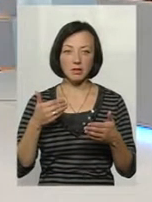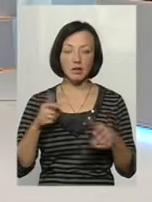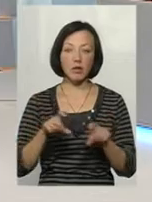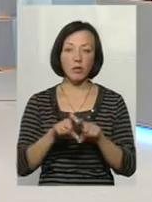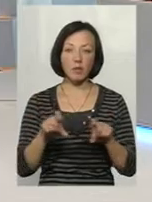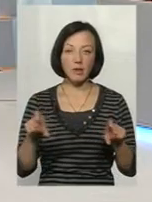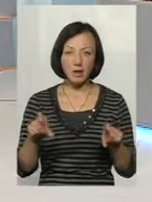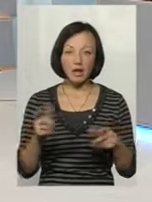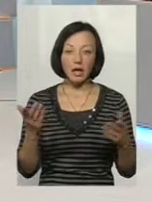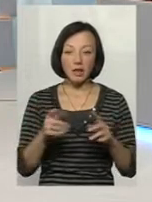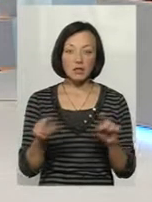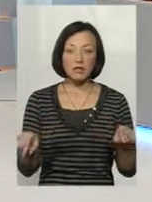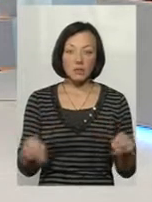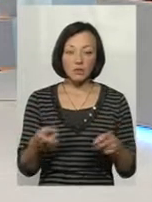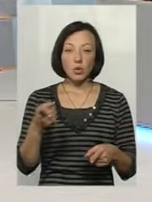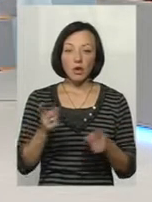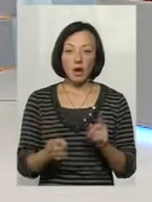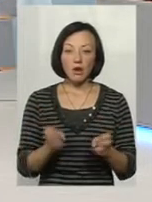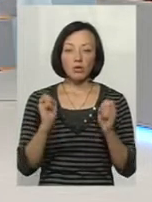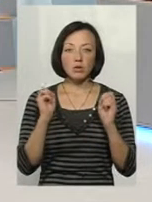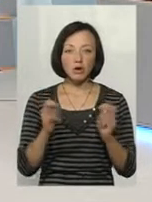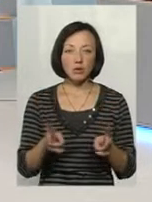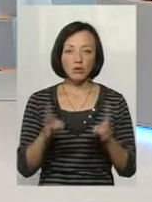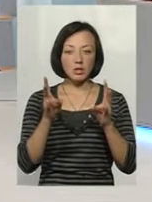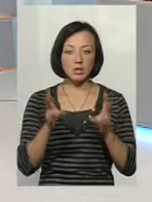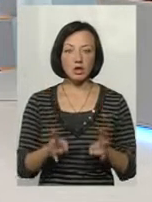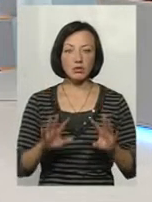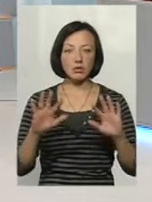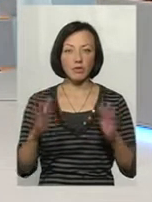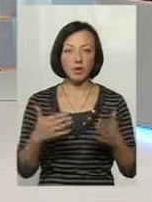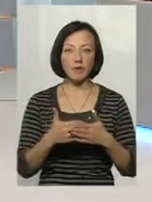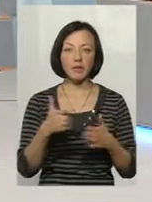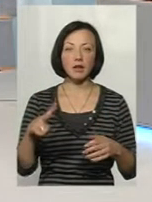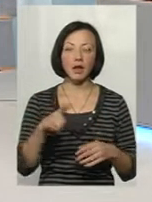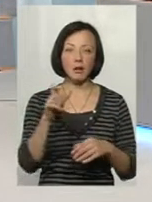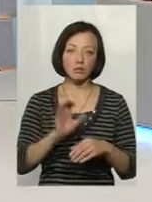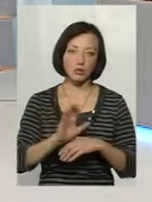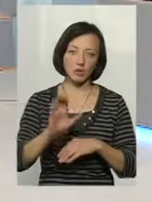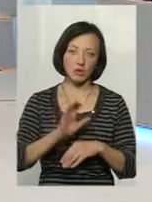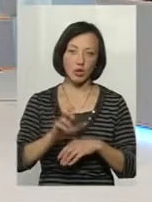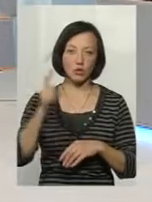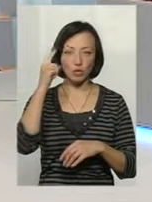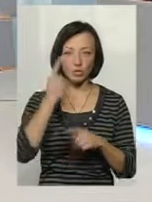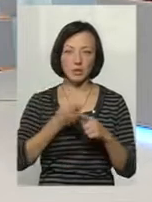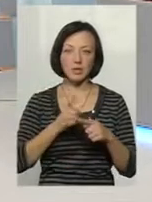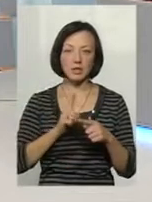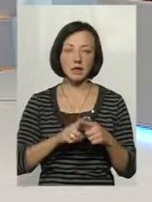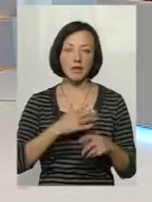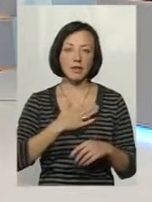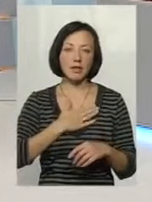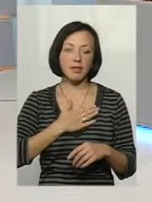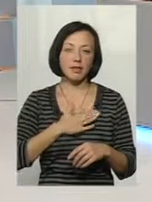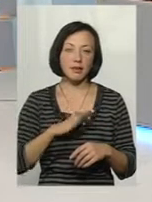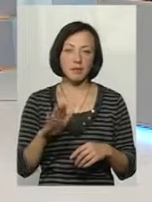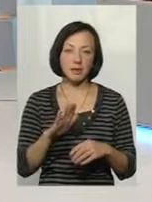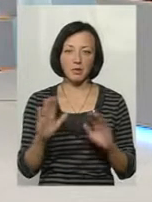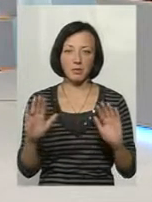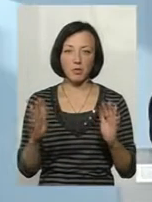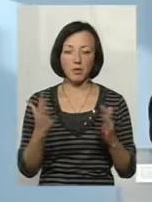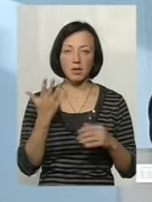об'єктів, які створюють реальну загрозу нещасного випадку від газопостачання. Думаю, це доволі неприємний момент,